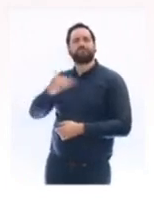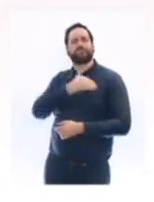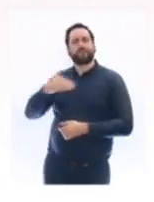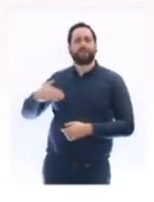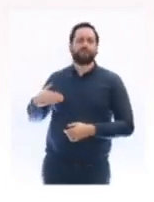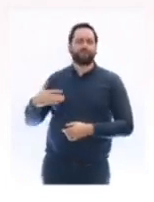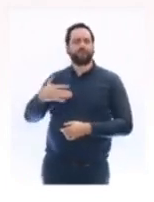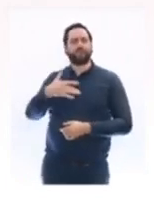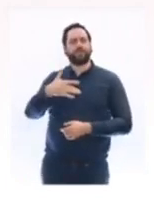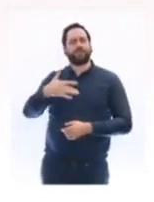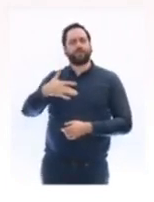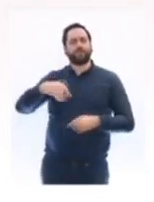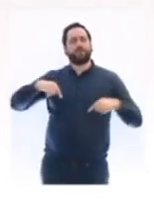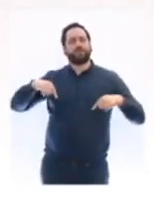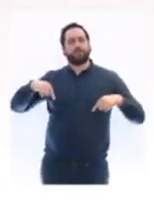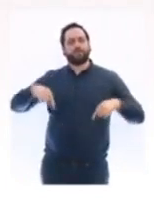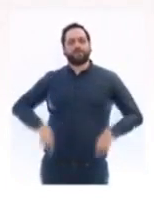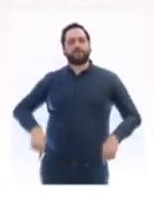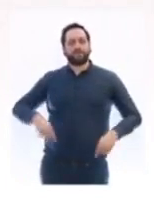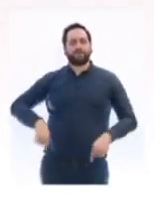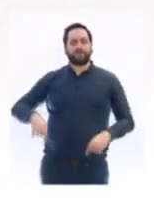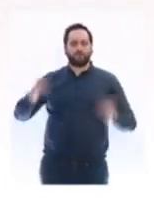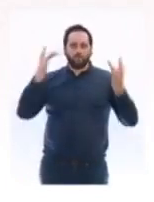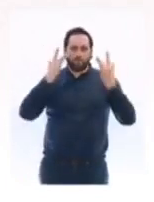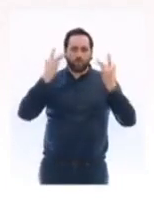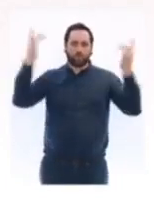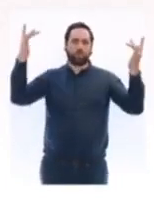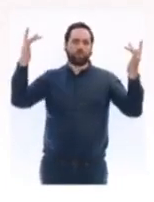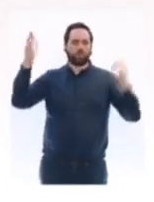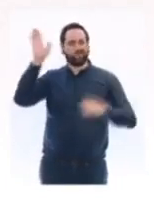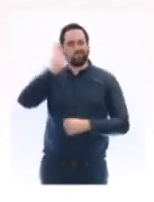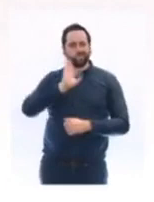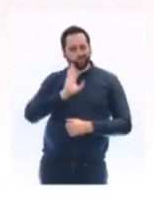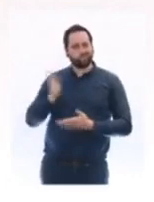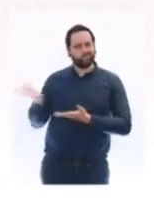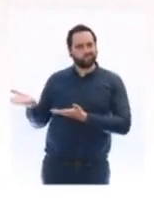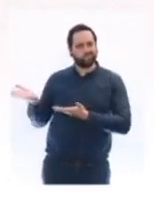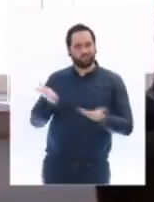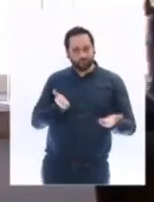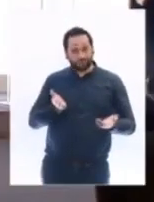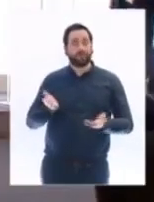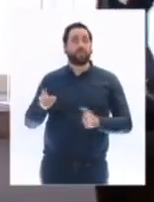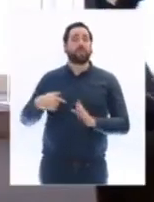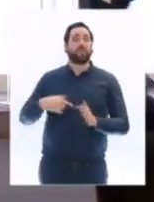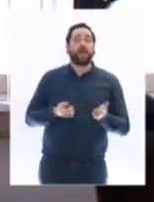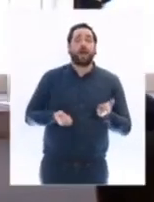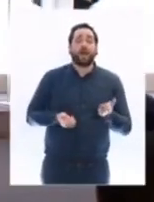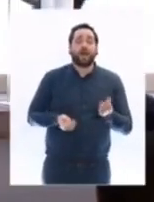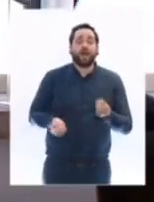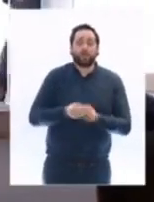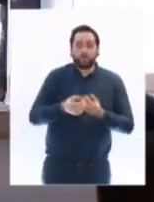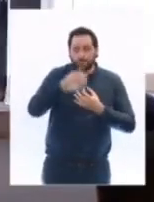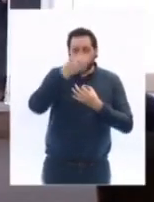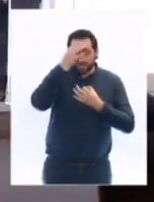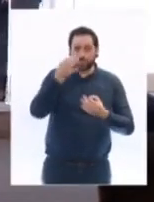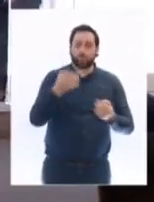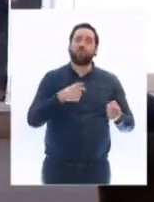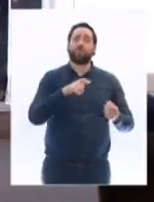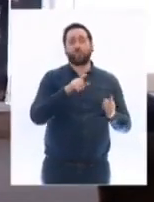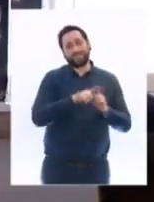aux organisateurs d'événements et de spectacles, au cinéma, au commerce culturel. J'ai échangé